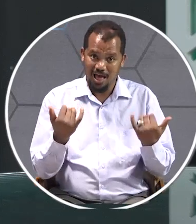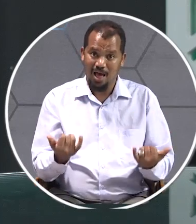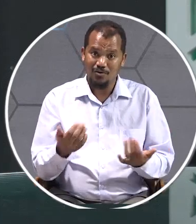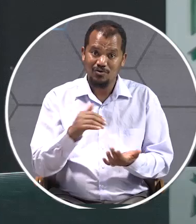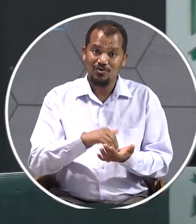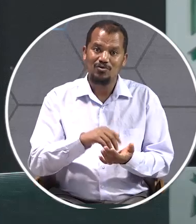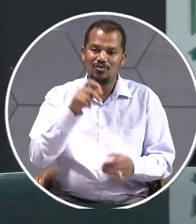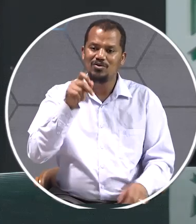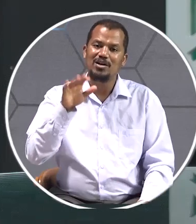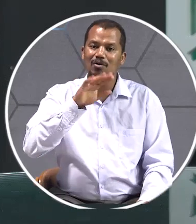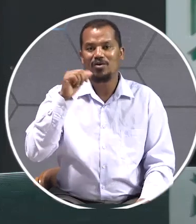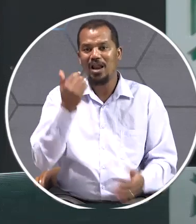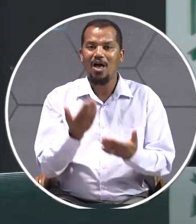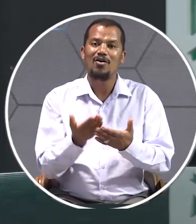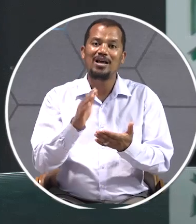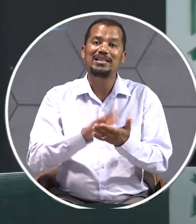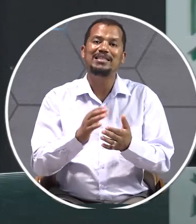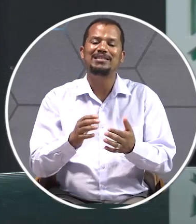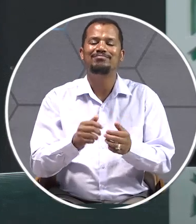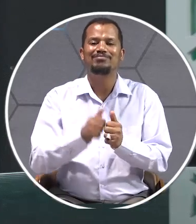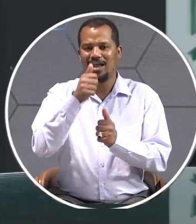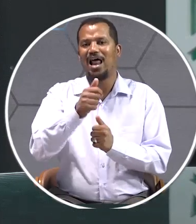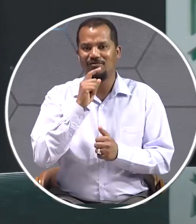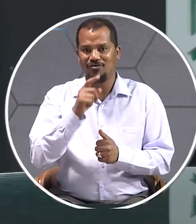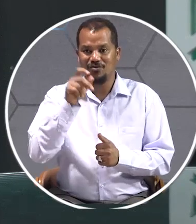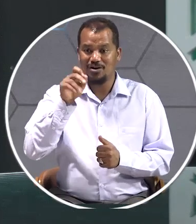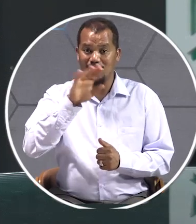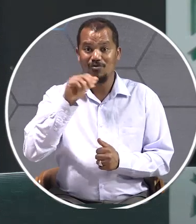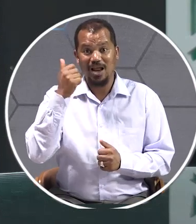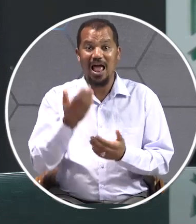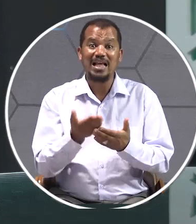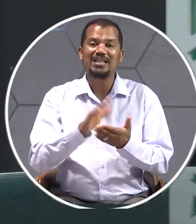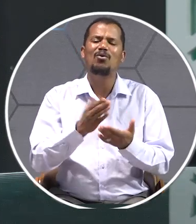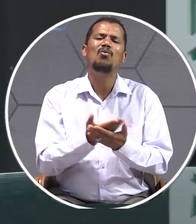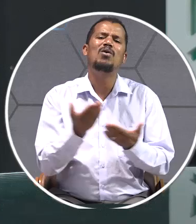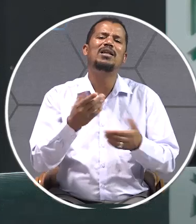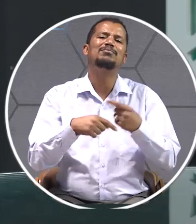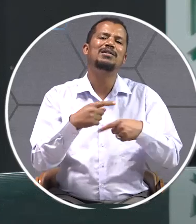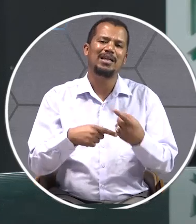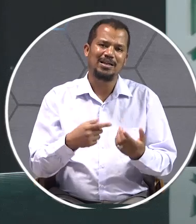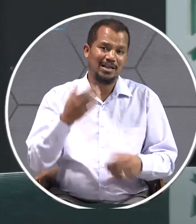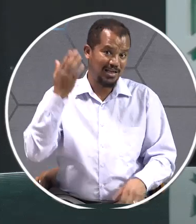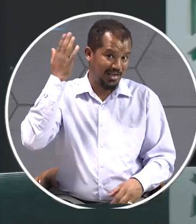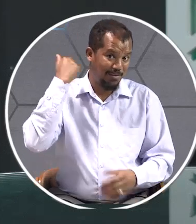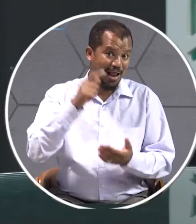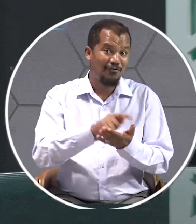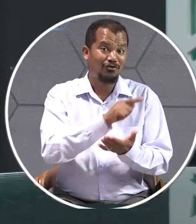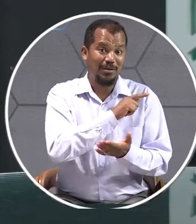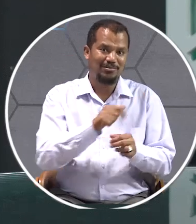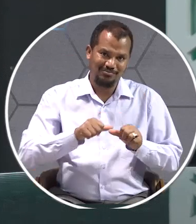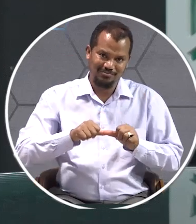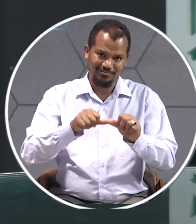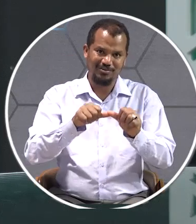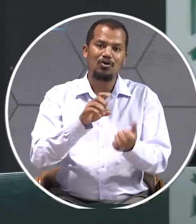عن دغمو ود داغو ليلو جز لن تلالفنا داغو ليلو جز أتشن زاري وديتي مرانال كبارلا فوسامن تيك